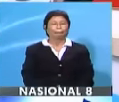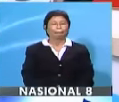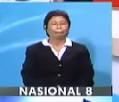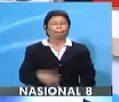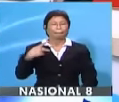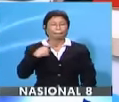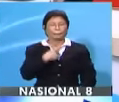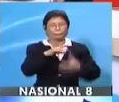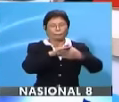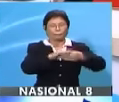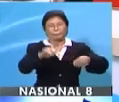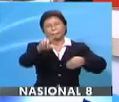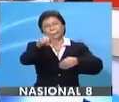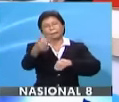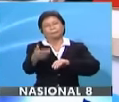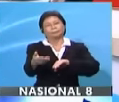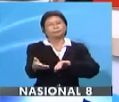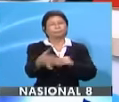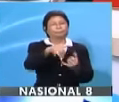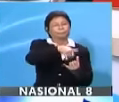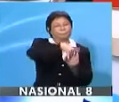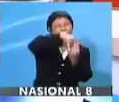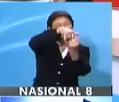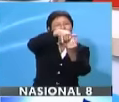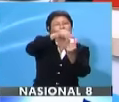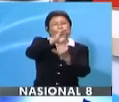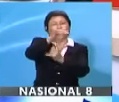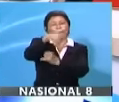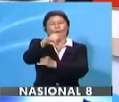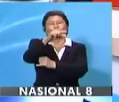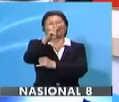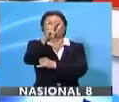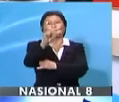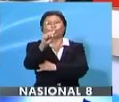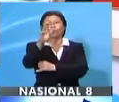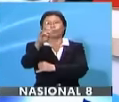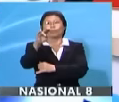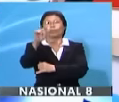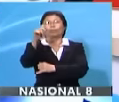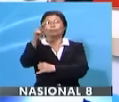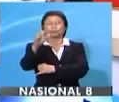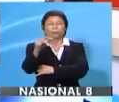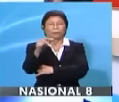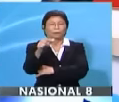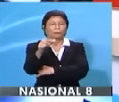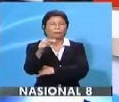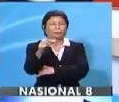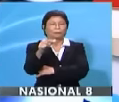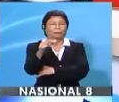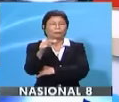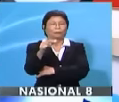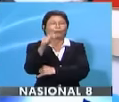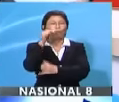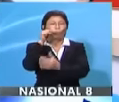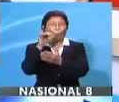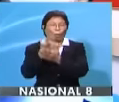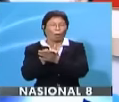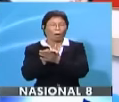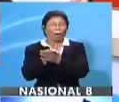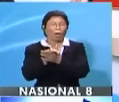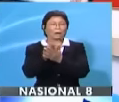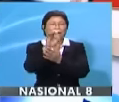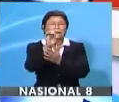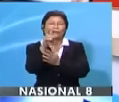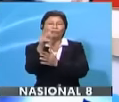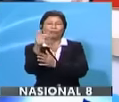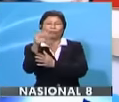Kita ke perkembangan lain. Jenazah isteri Ahli Parlimen Gua Musang, Tan Sri Tengku Razali Hamzah, Alayraham Puan Sri Nur Yvonne